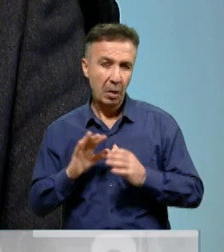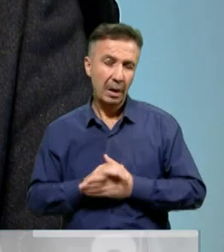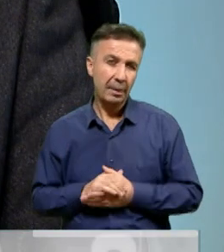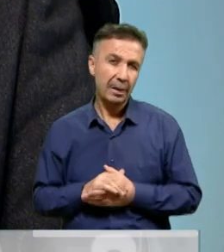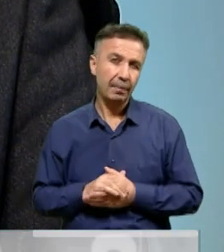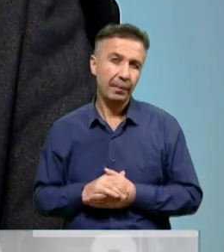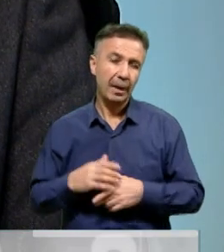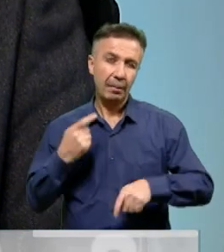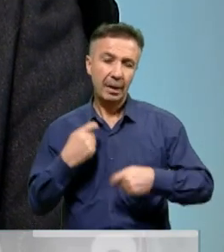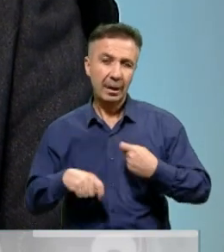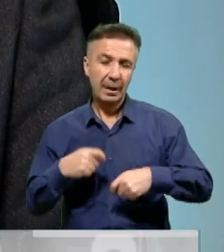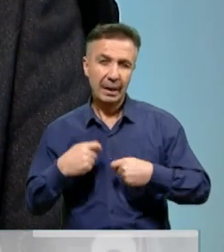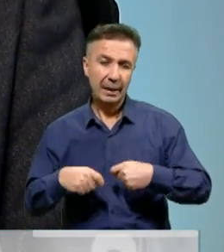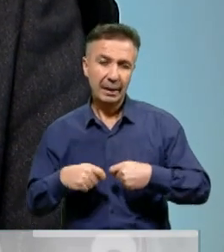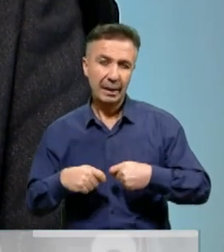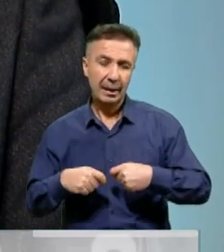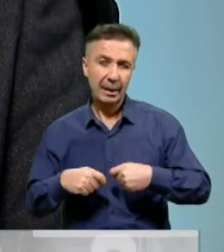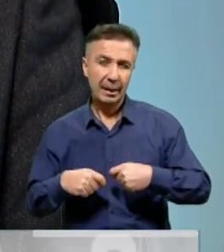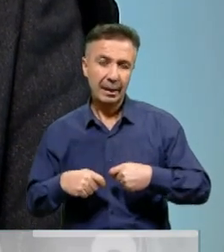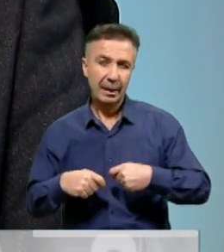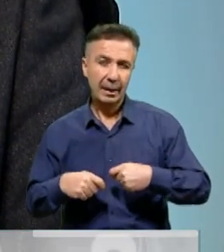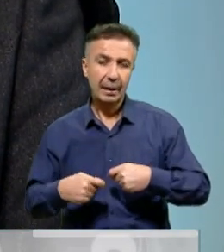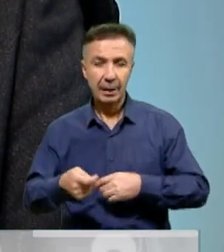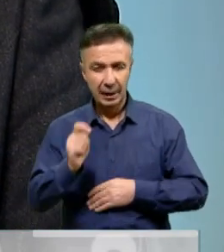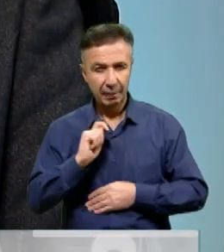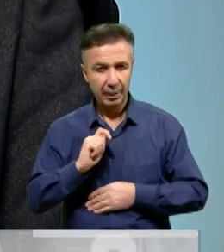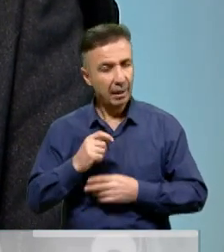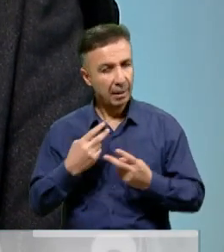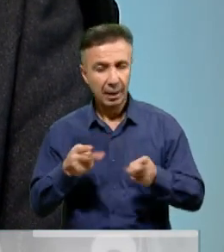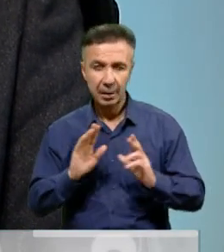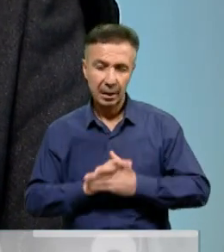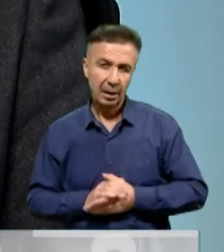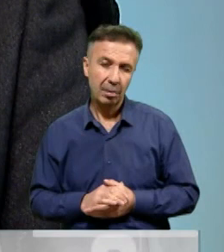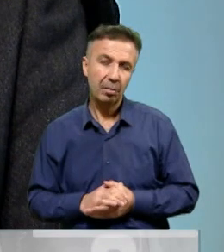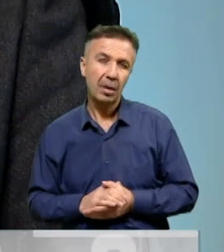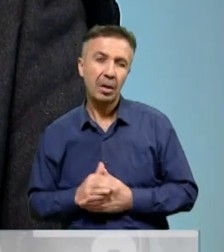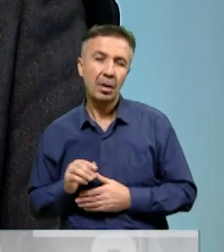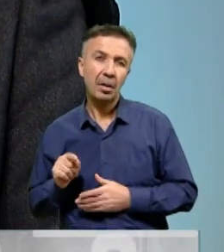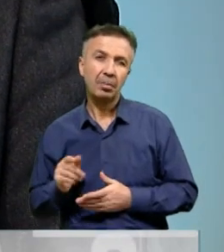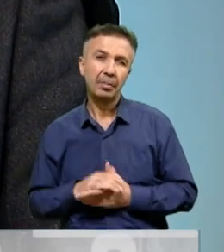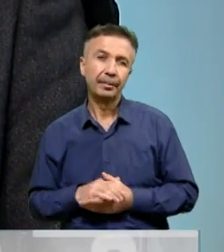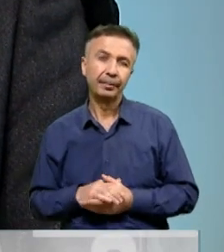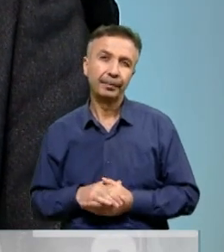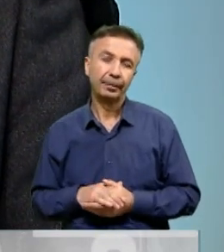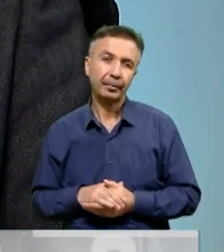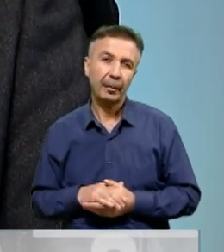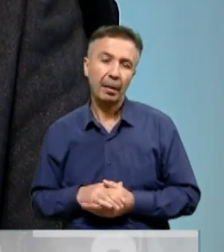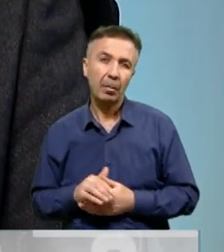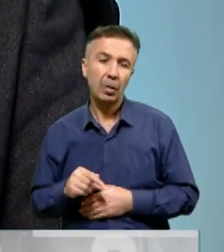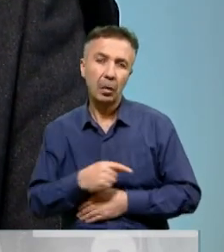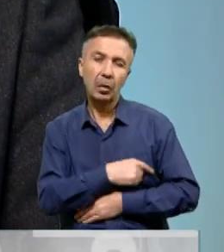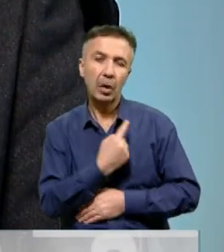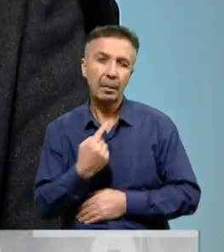bir kredili işleme cevaz vermiyoruz. Yani bunu normal efendim